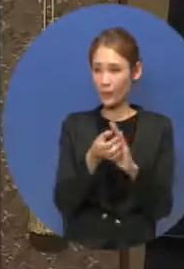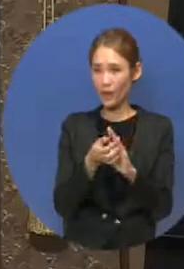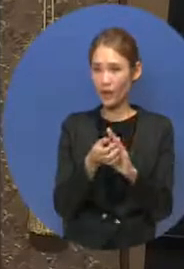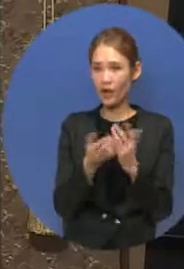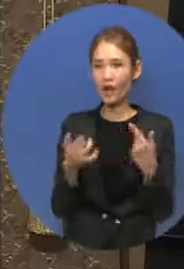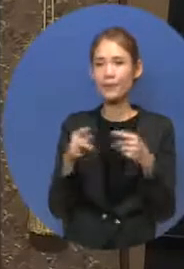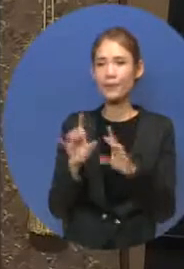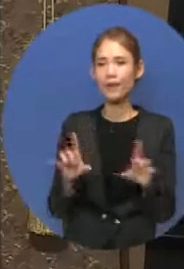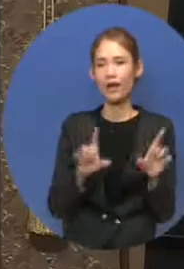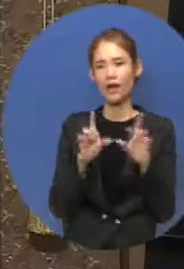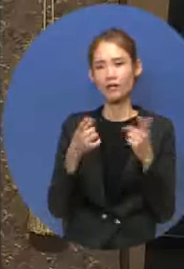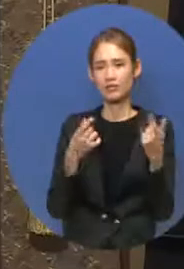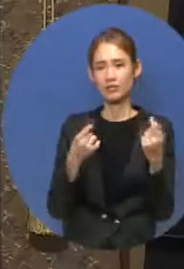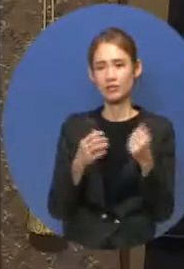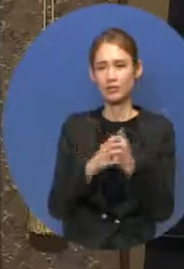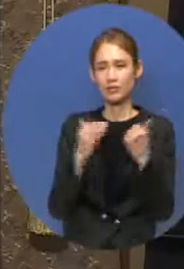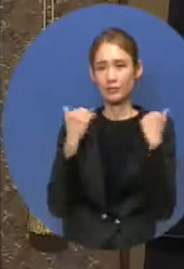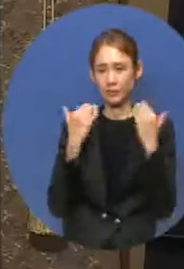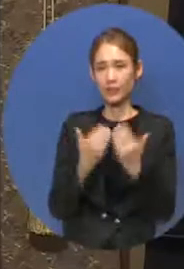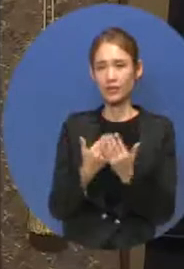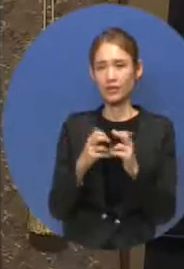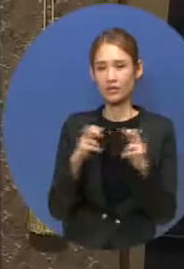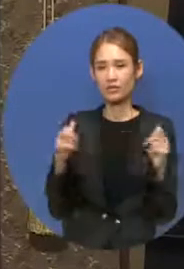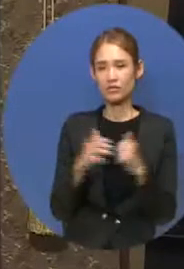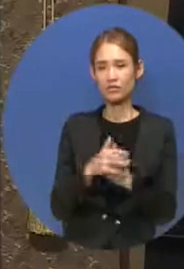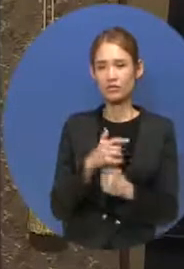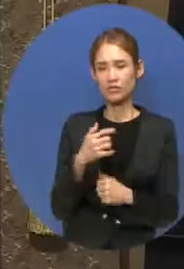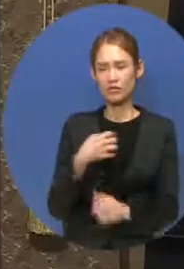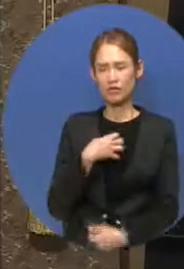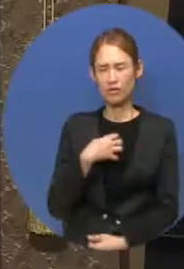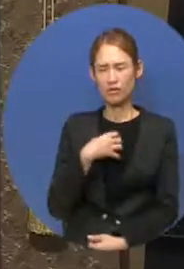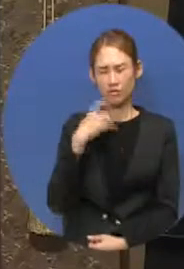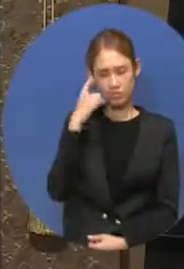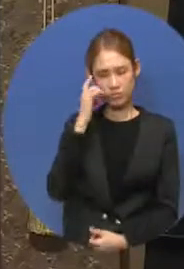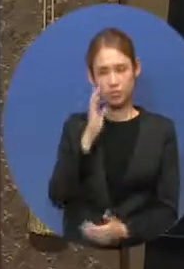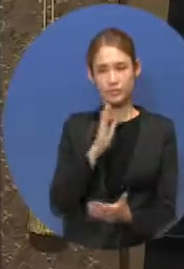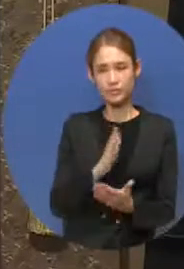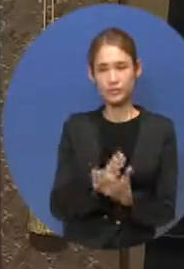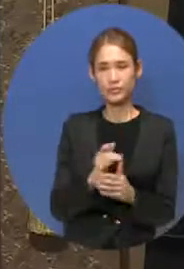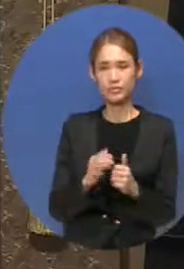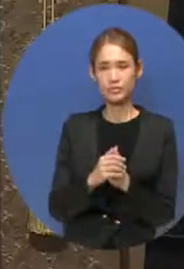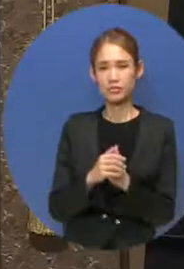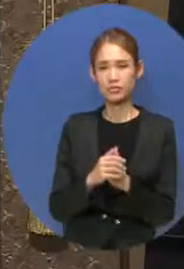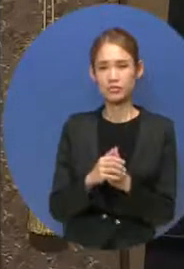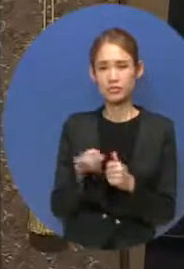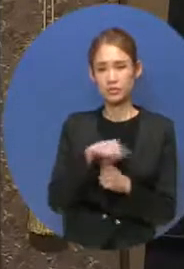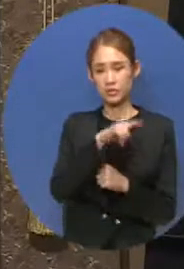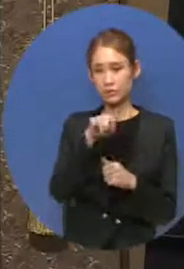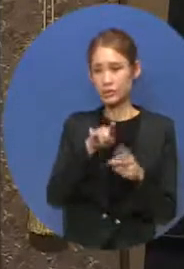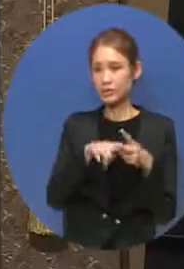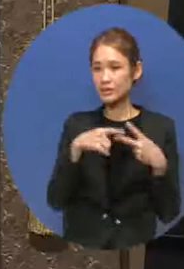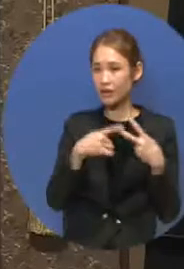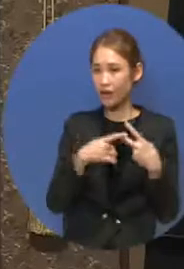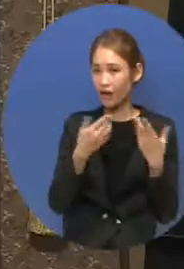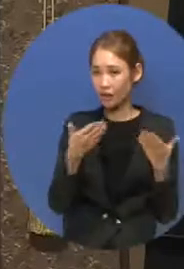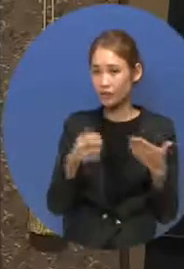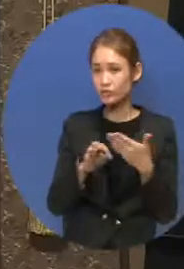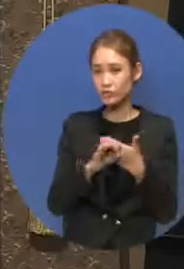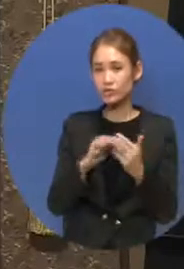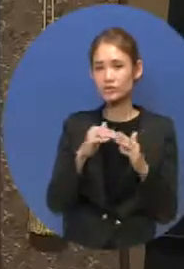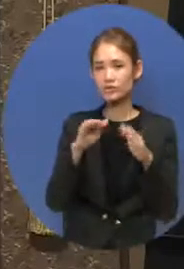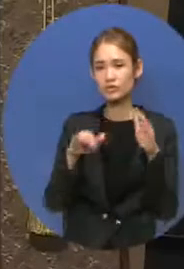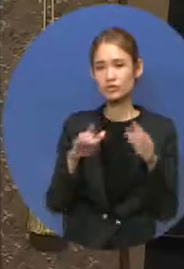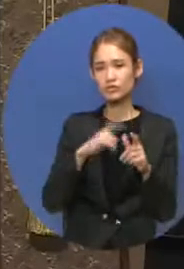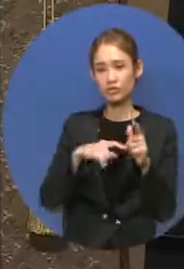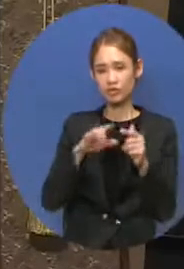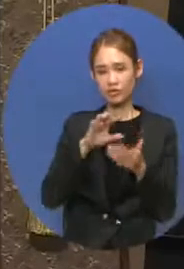게 아닌가 싶습니다. 발달장애라고 해서 너무 겁먹지 마시고 이분들을 이해하시게 되면 이웃으로